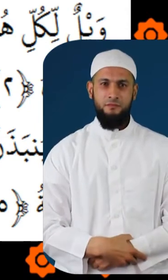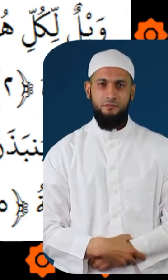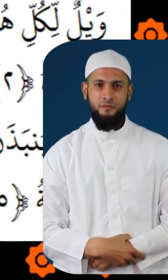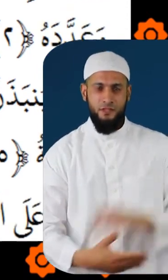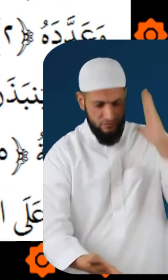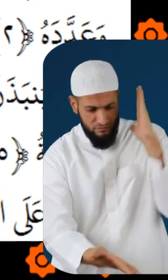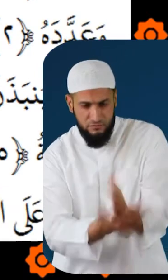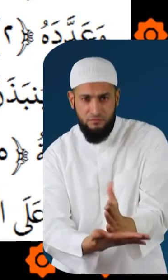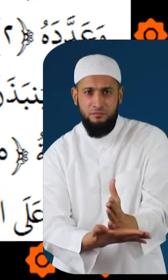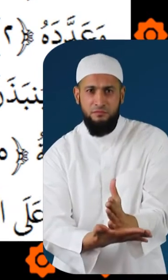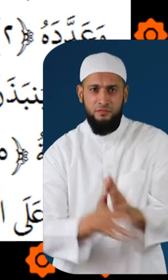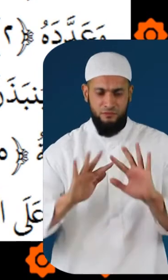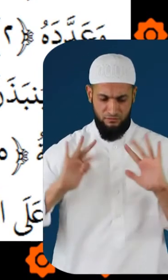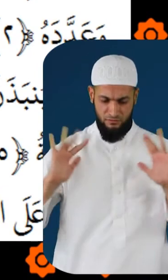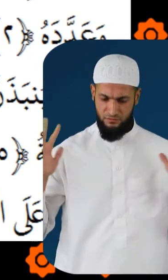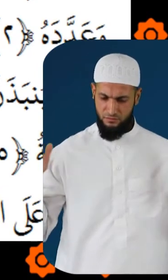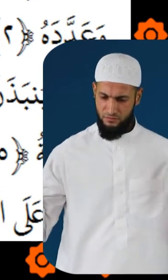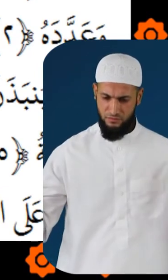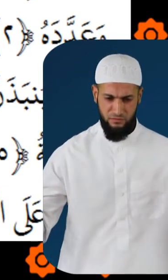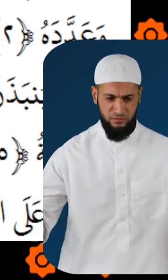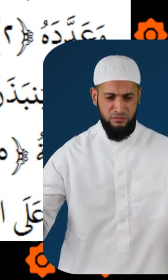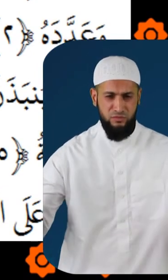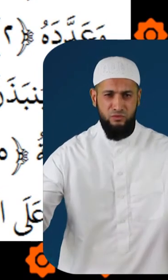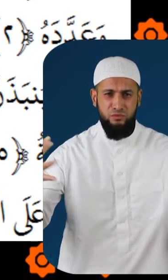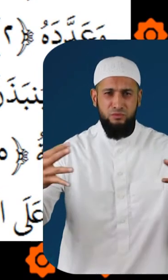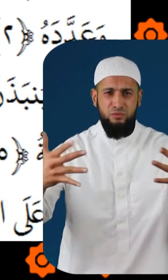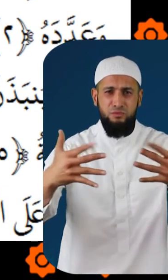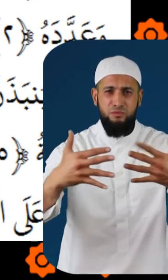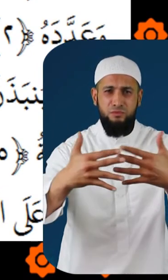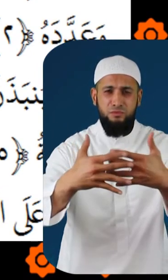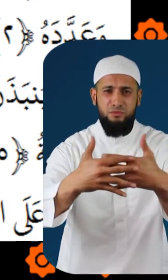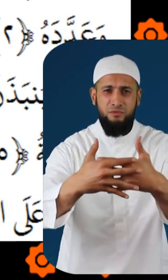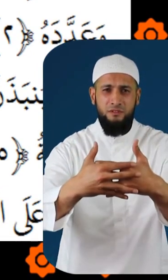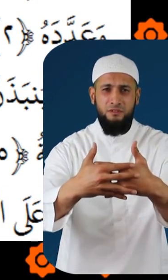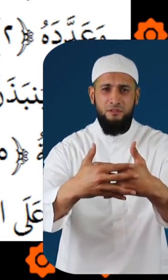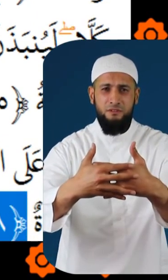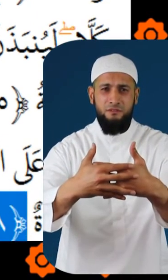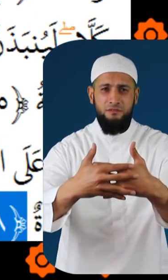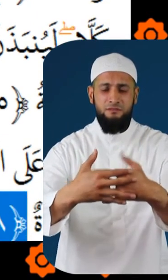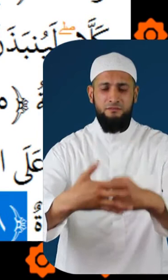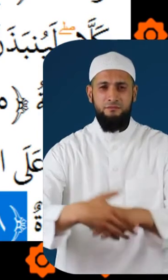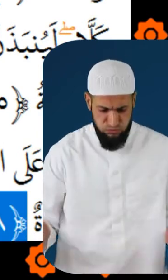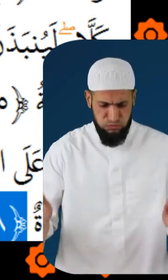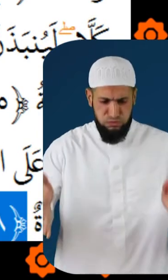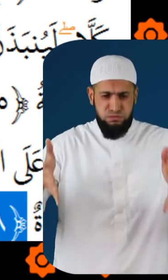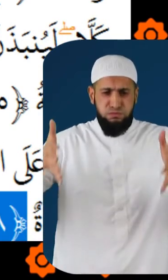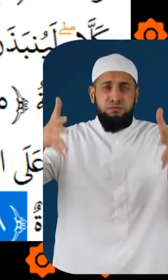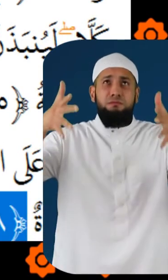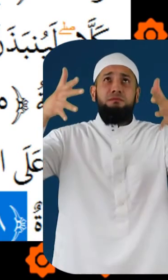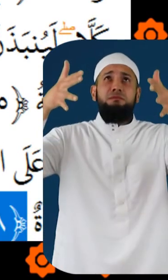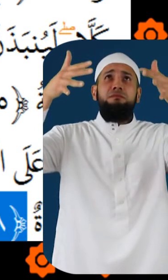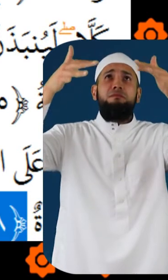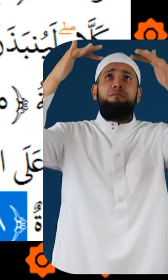إنها عليهم مؤصدة في عمد